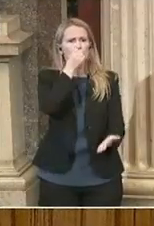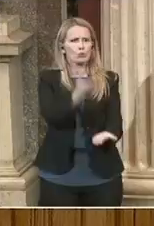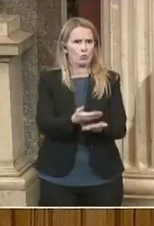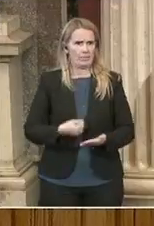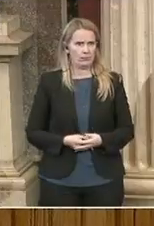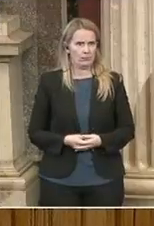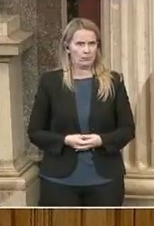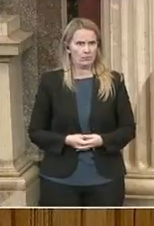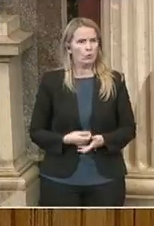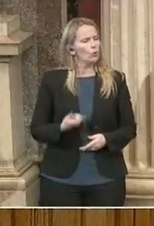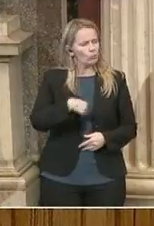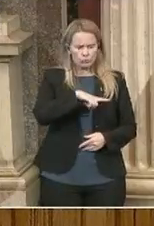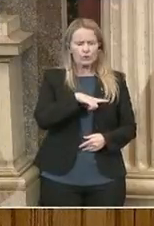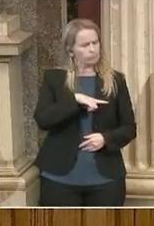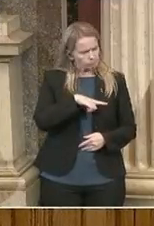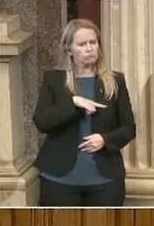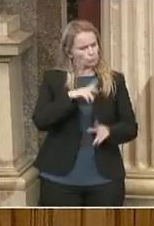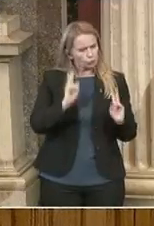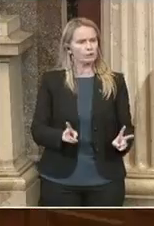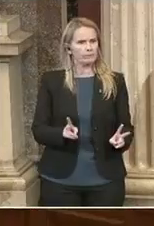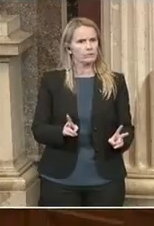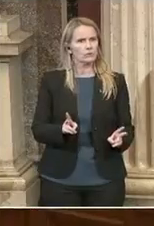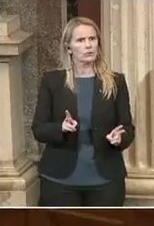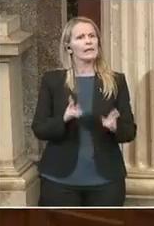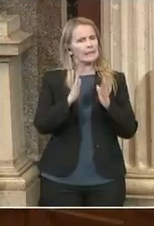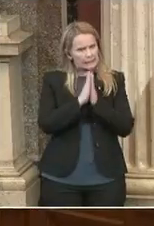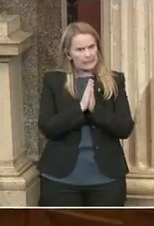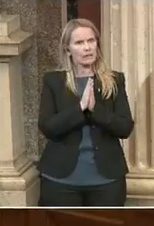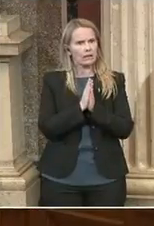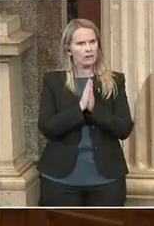und ich stehe nicht an dass die Kirche